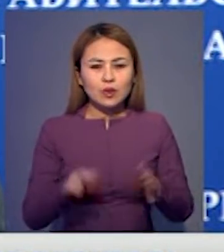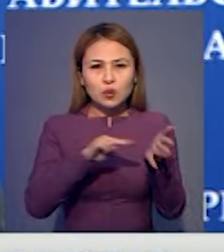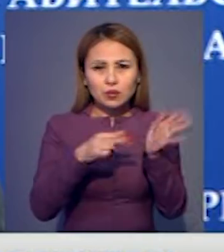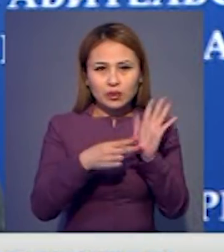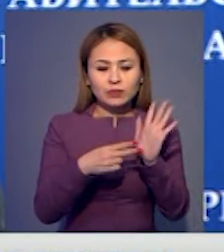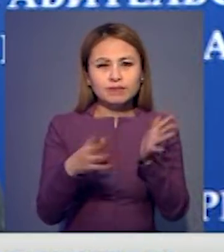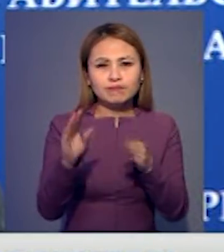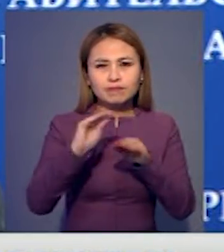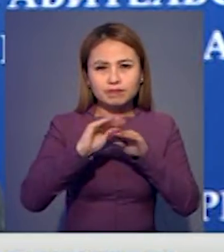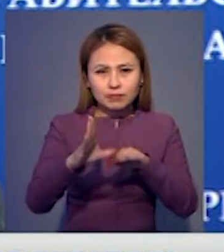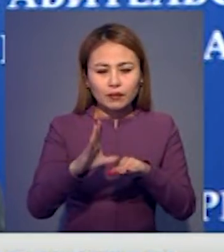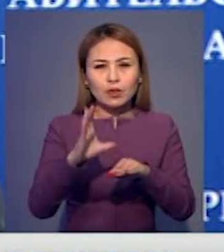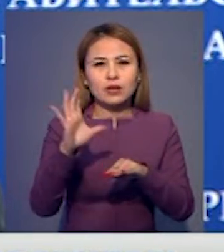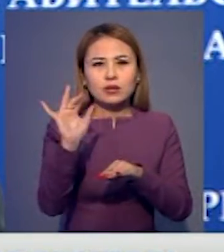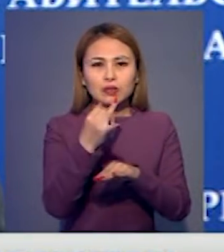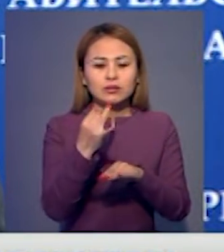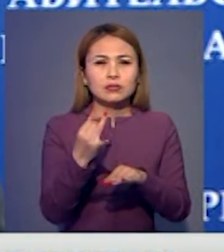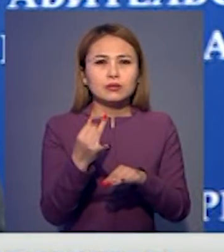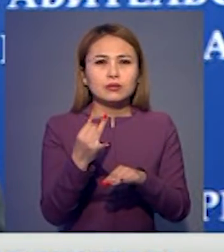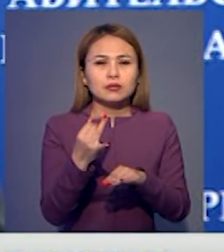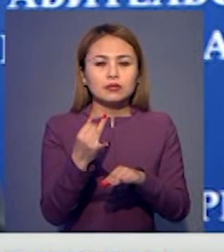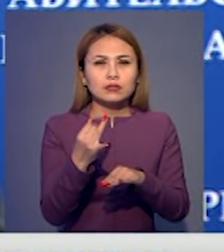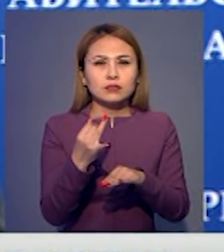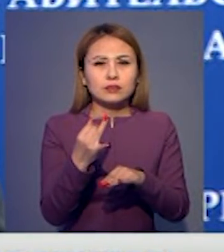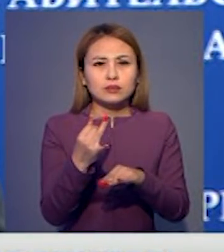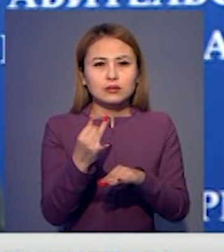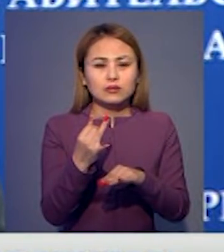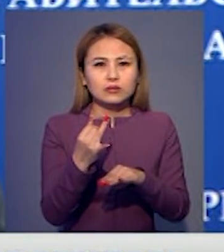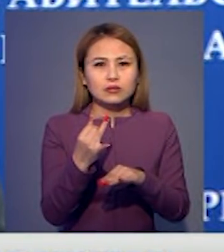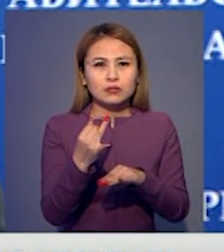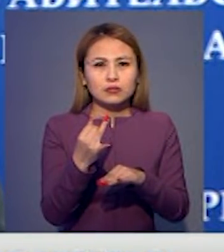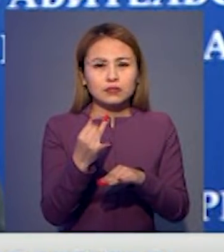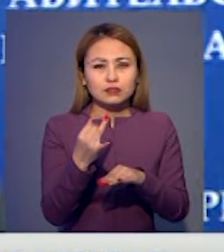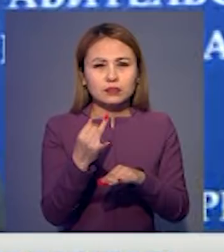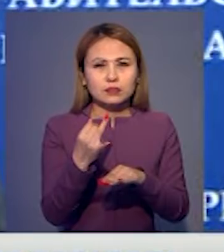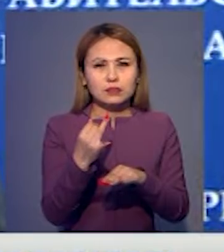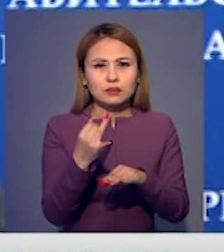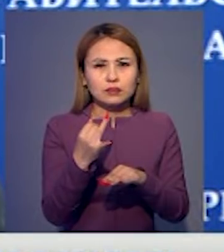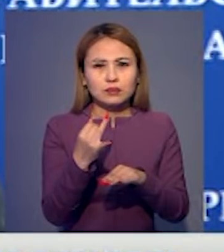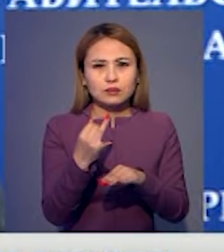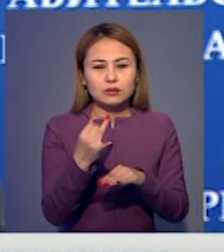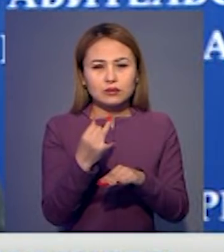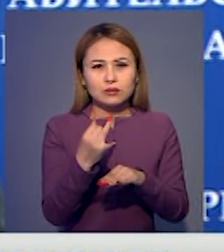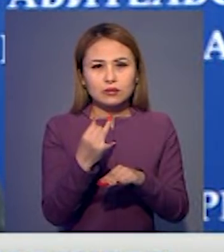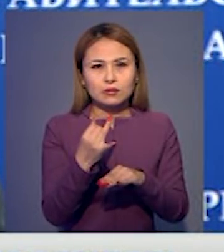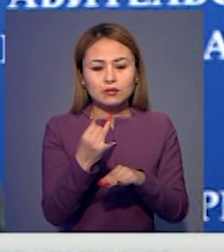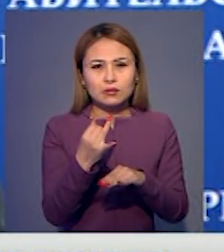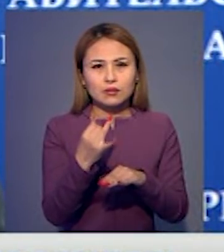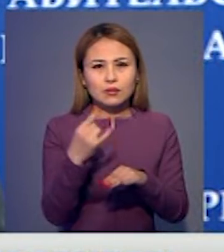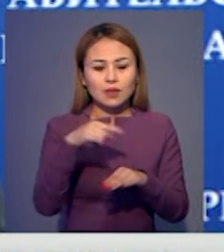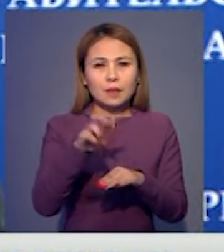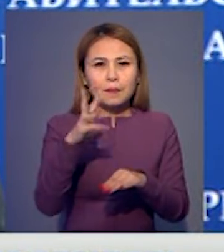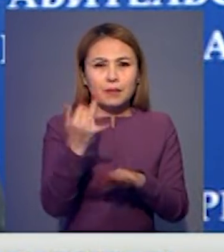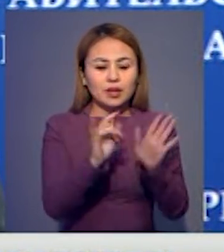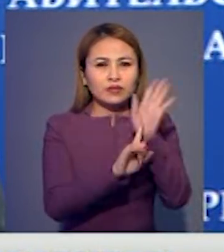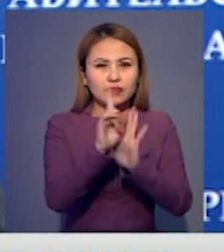жобаларды жинақтап жатырмыз. Және жаңа Роман Васильевич айтып кеткенде, майдан осы мамырдан